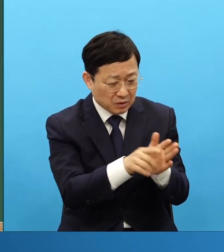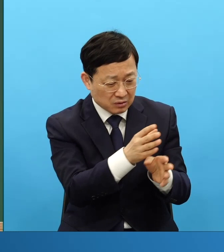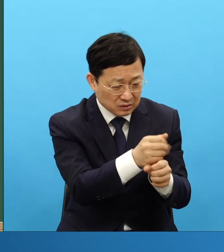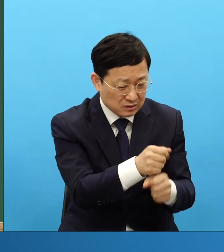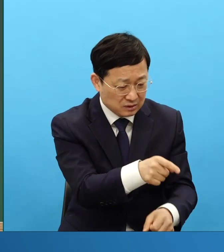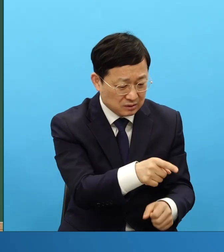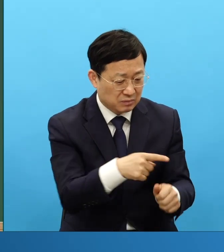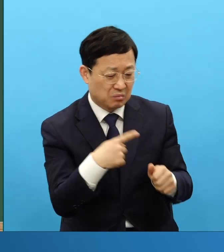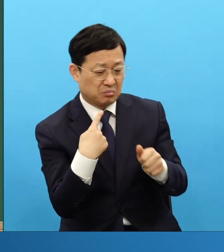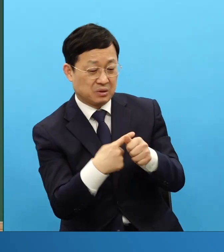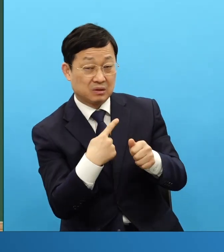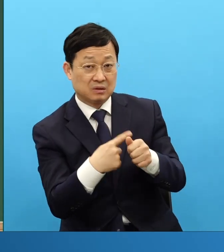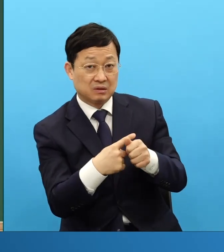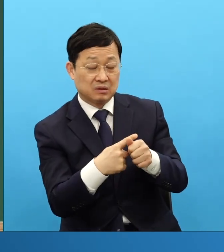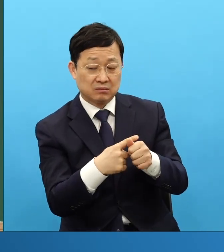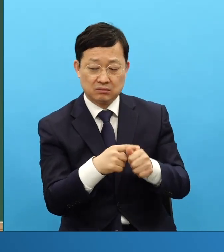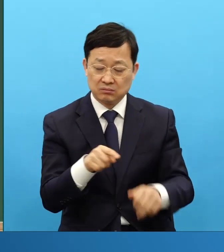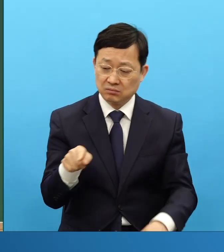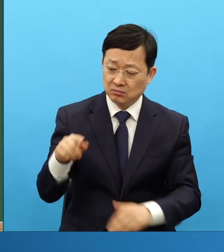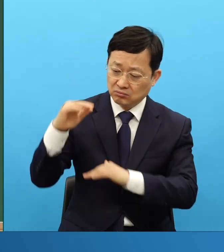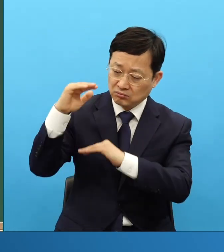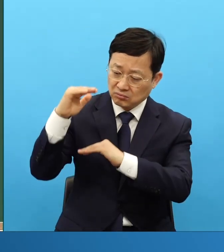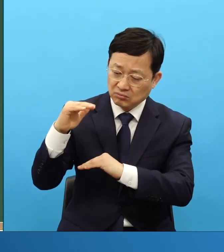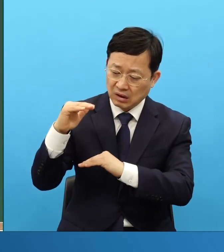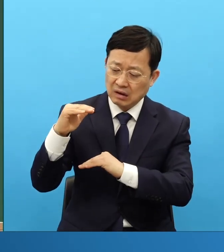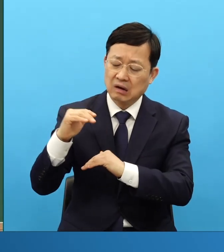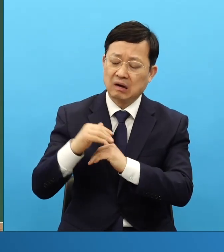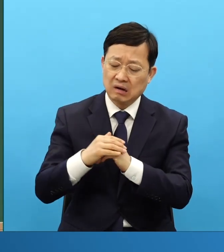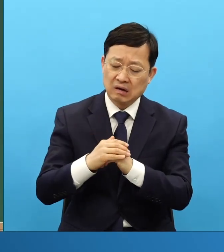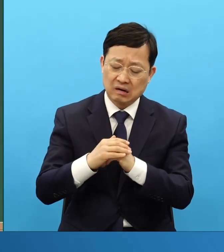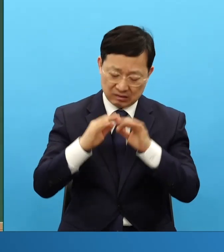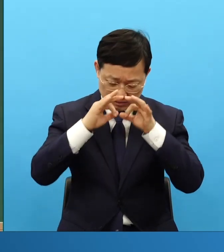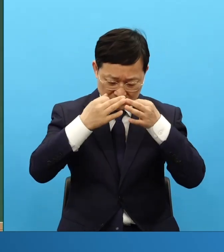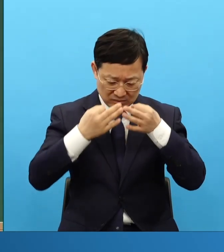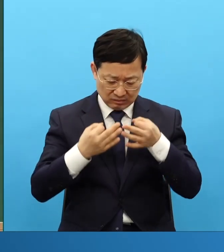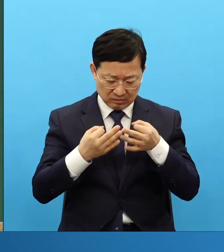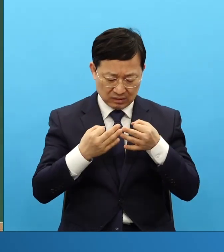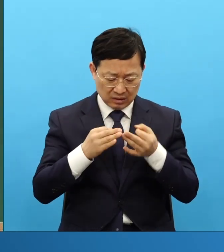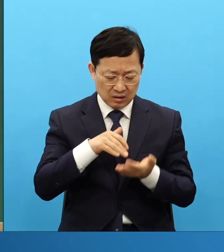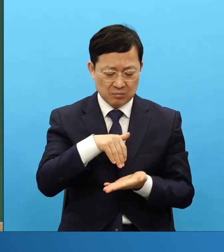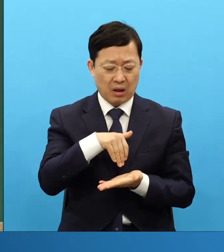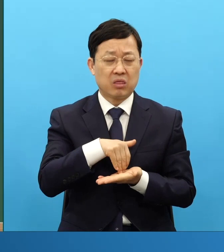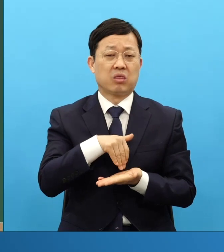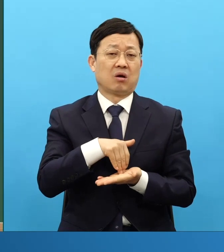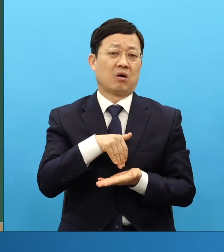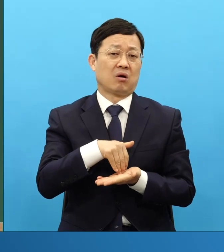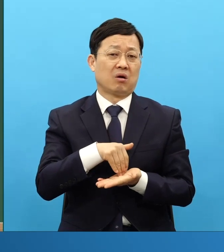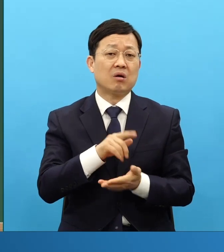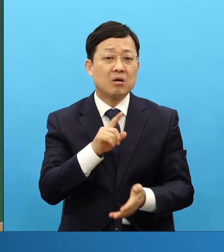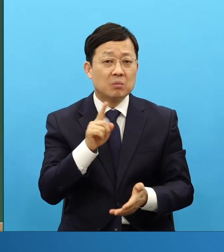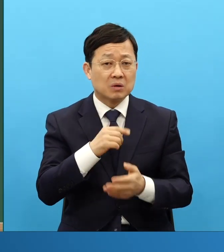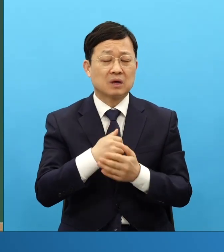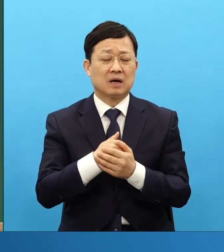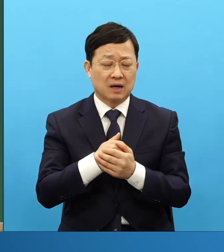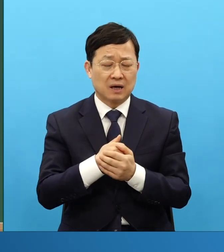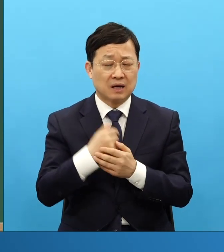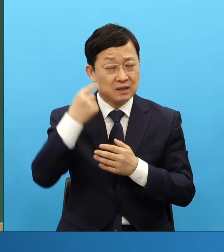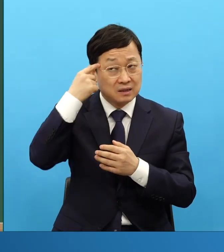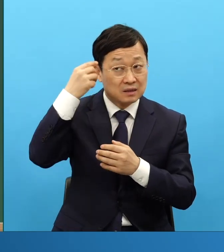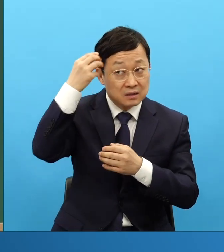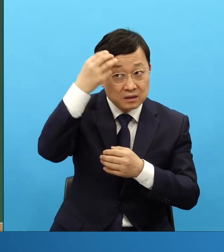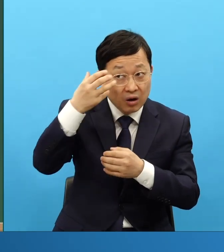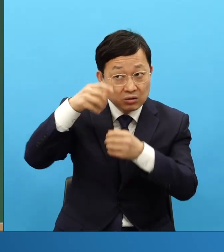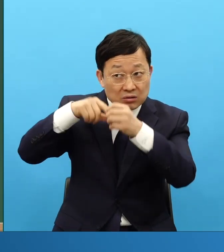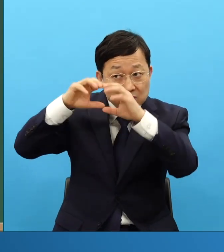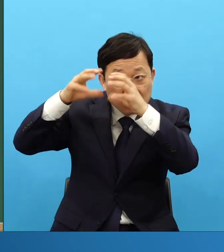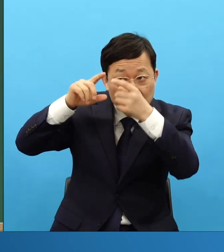that. 실제로 우리가 반성해야 될 부분들은 이스라엘부터 그렇고 영적인 부분을 전혀 중요하게 생각하지 And we 않아요. need to reflect